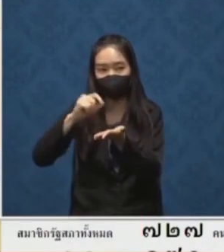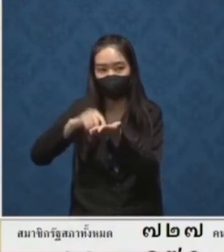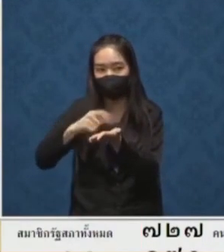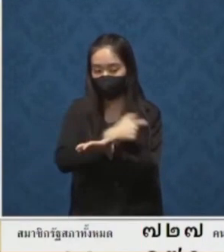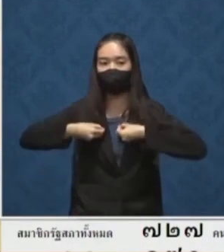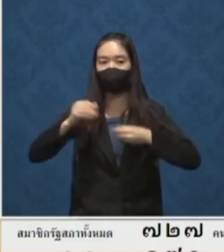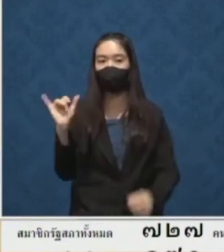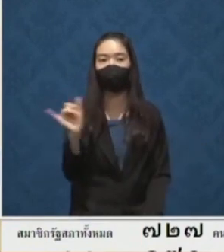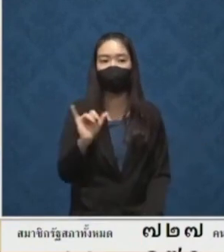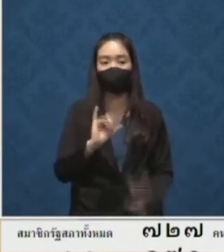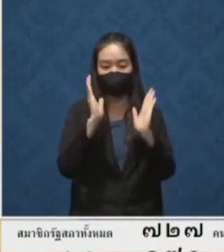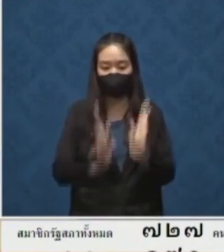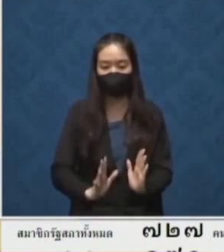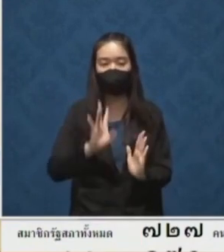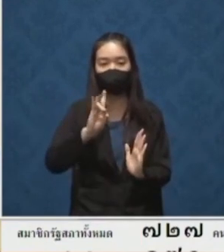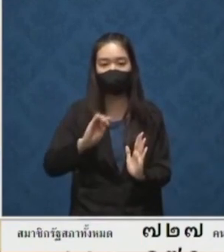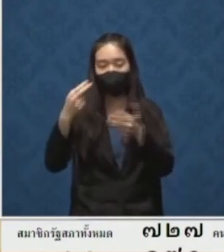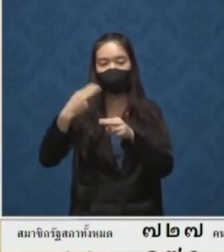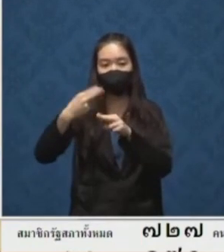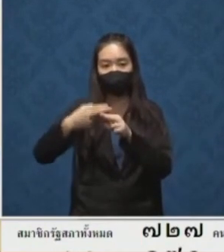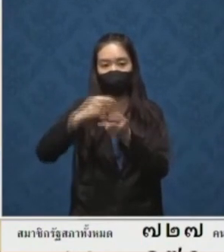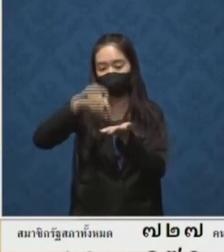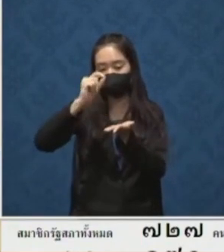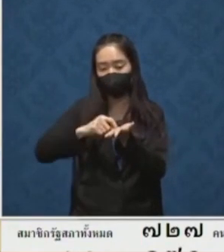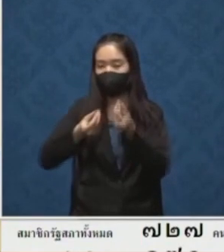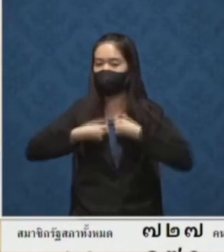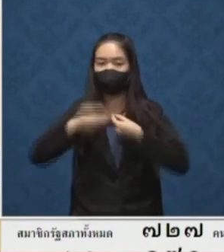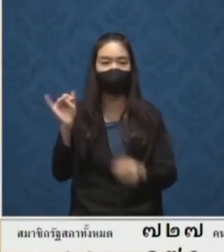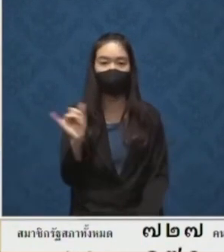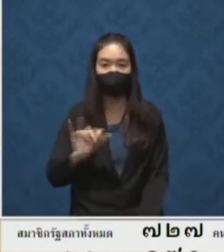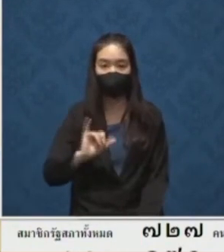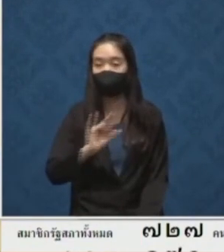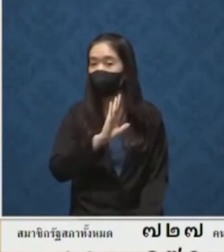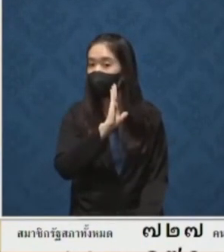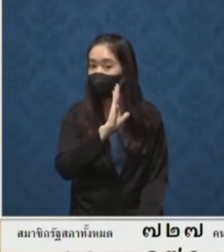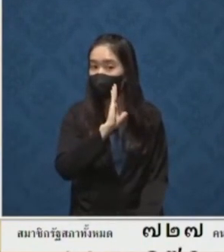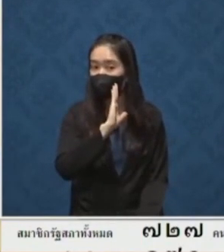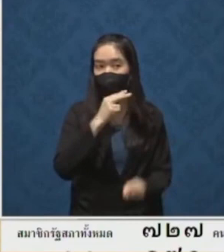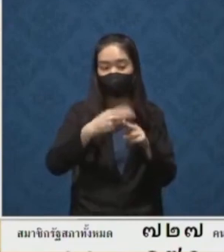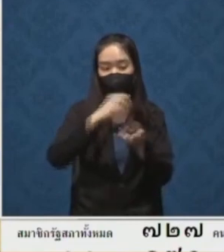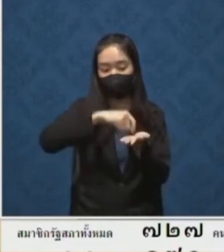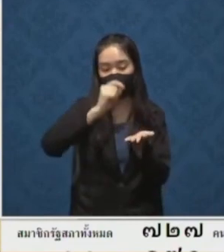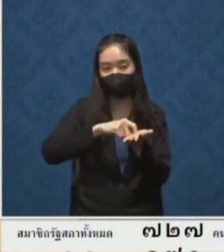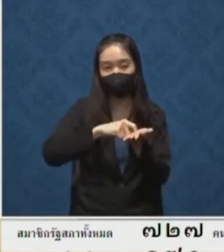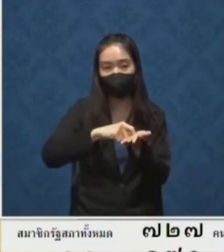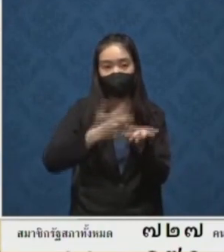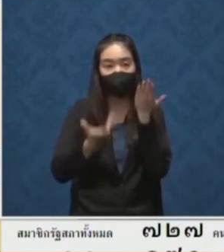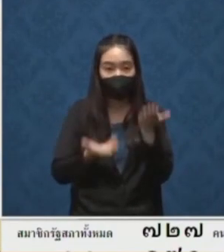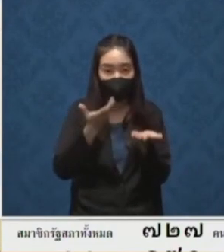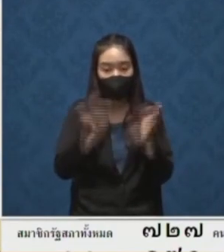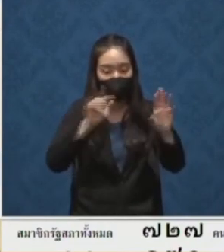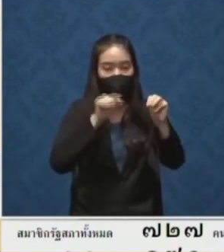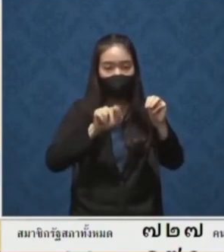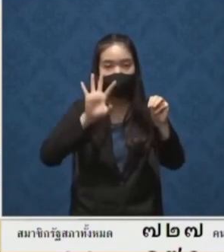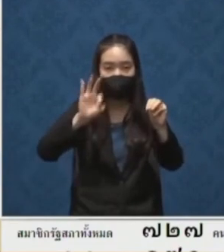บันกยงไมไดมีการพระรชธานตาสืบสกุลให้กับบุคคลทั้ง 74 รายนะคะแต่ขนาดเดยวกันพระบอเครื่องราษปี 24